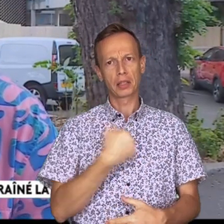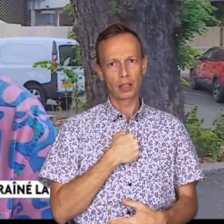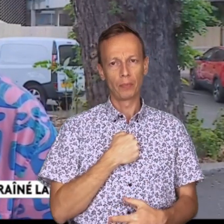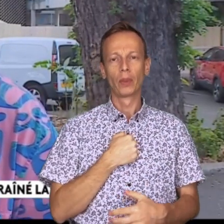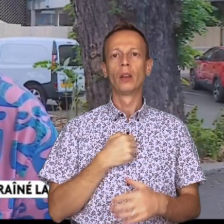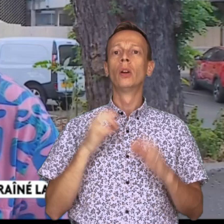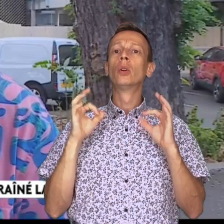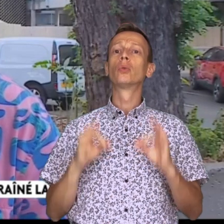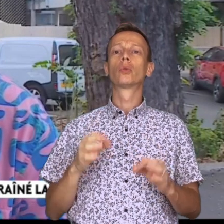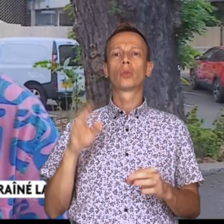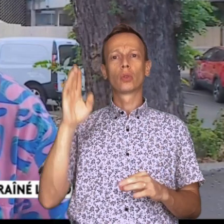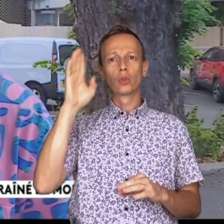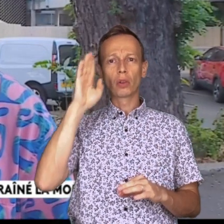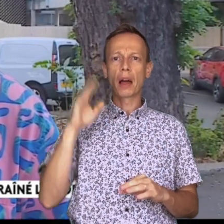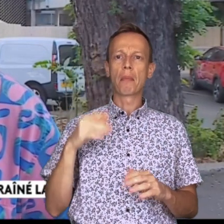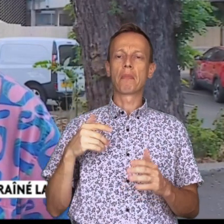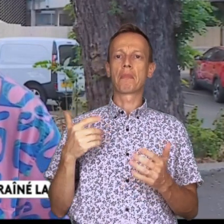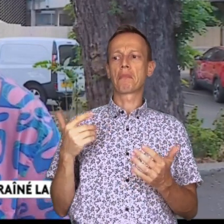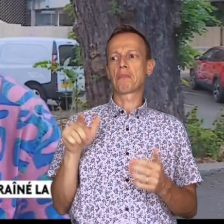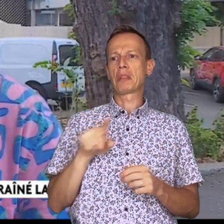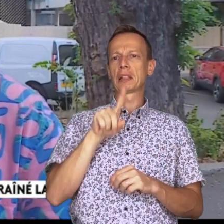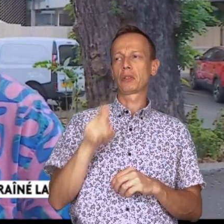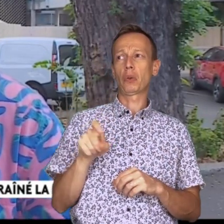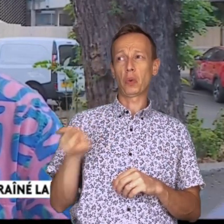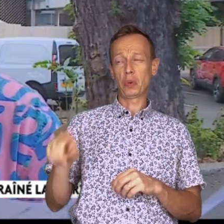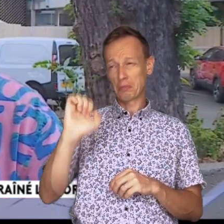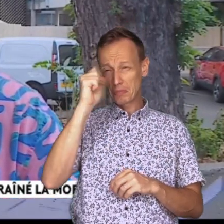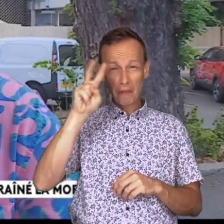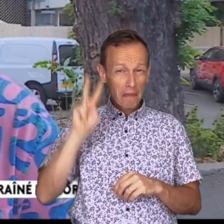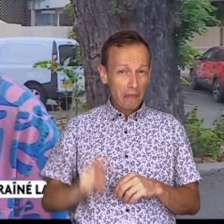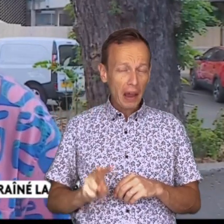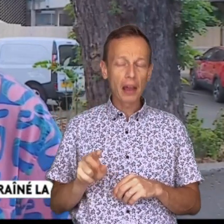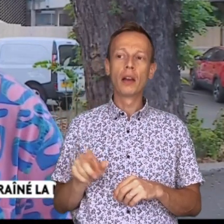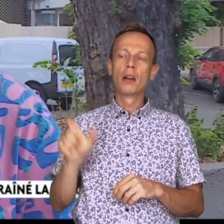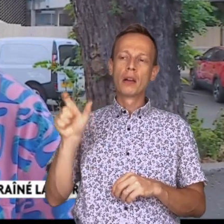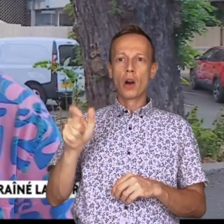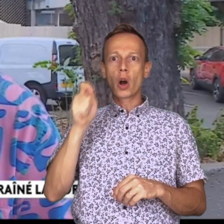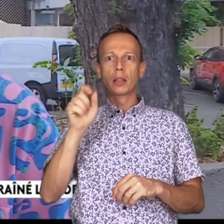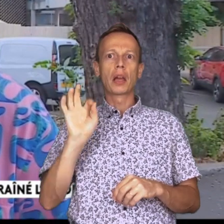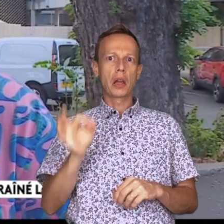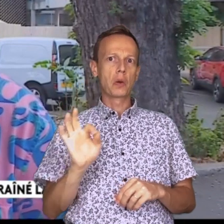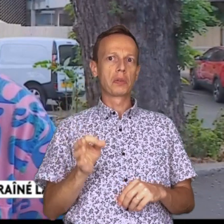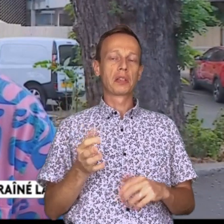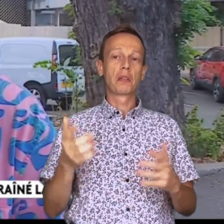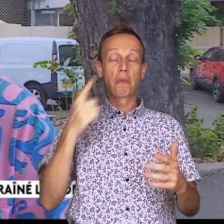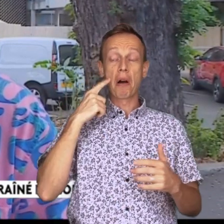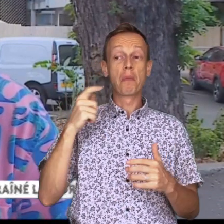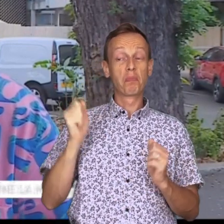bêtises que j'ai faites. » Question à un gendarme, le repentir de l'accusé est-il sincère? L'enquêteur répond que